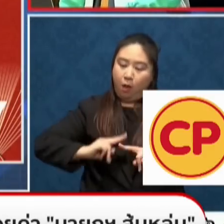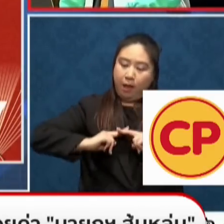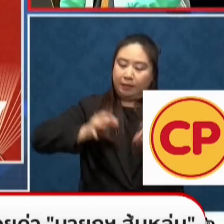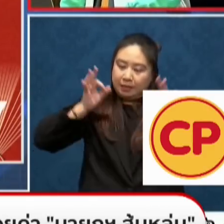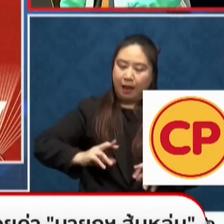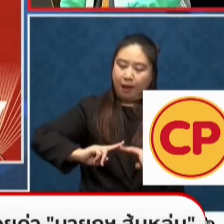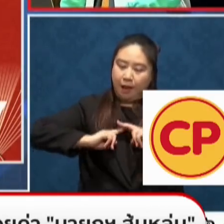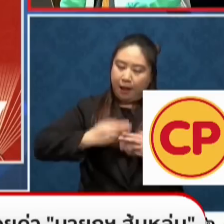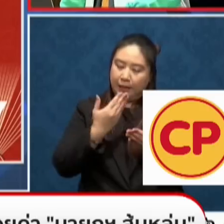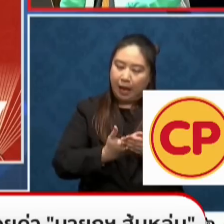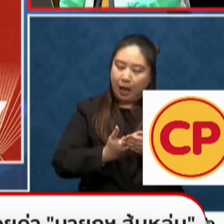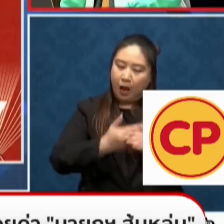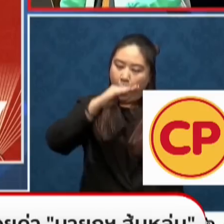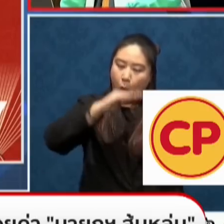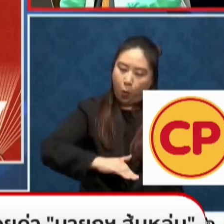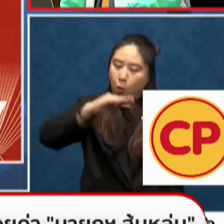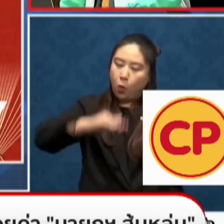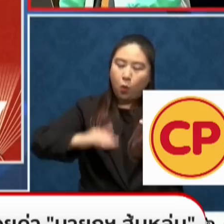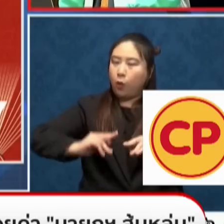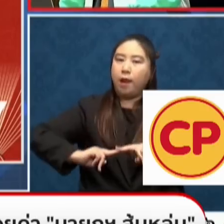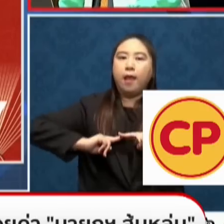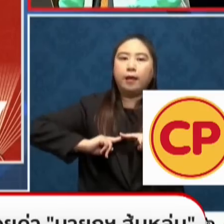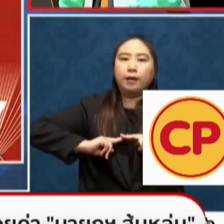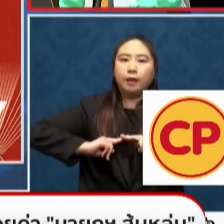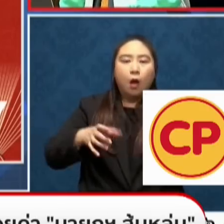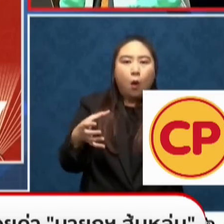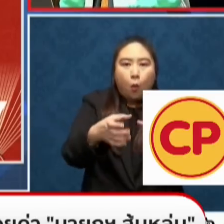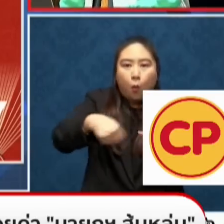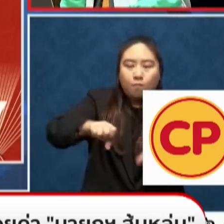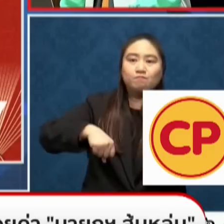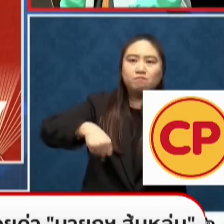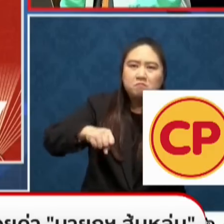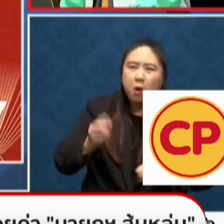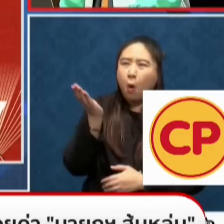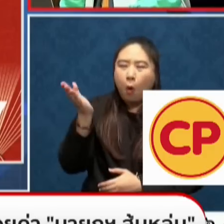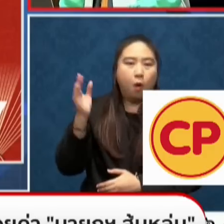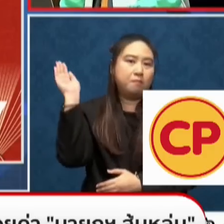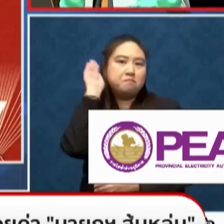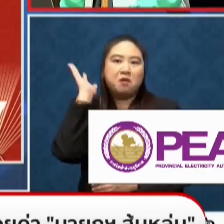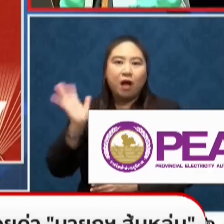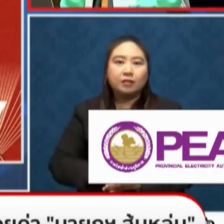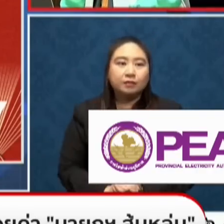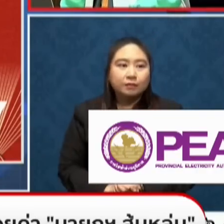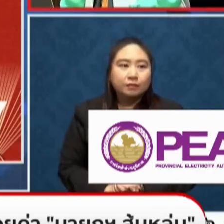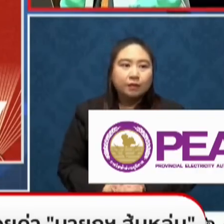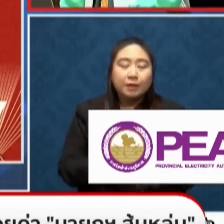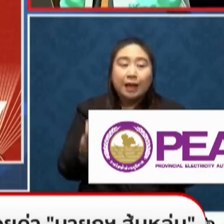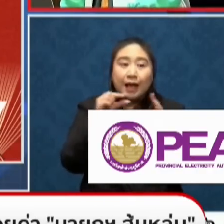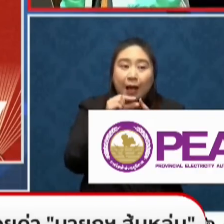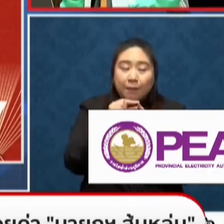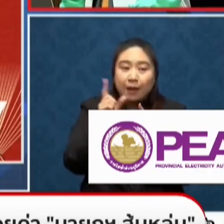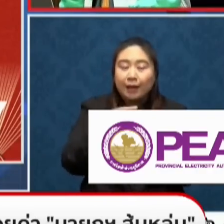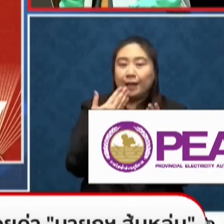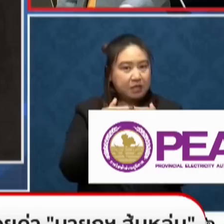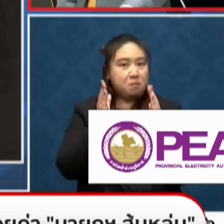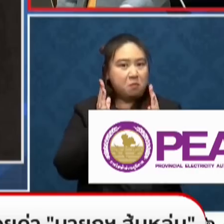พี่น้องแรงงานเดี๋ยวไปฟังเสียงบางช่วงบางตอนนะคะที่ทางด้านของส.ส.สิริโรจน์เนี่ยได้พูดถึงเรื่องของแรงงานกัน